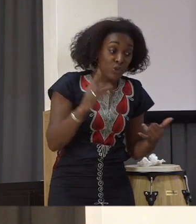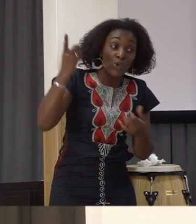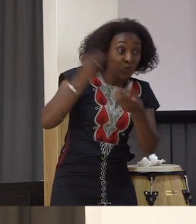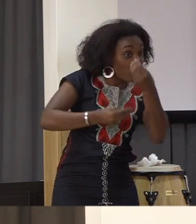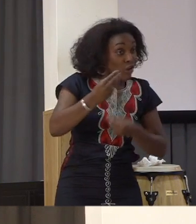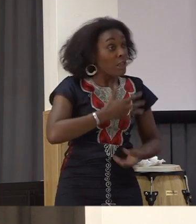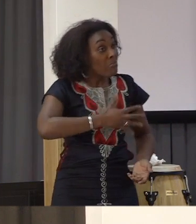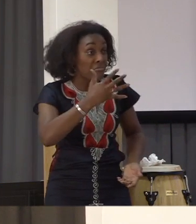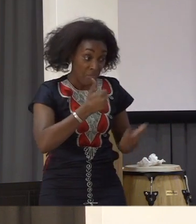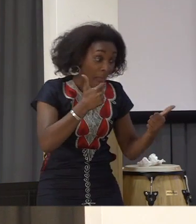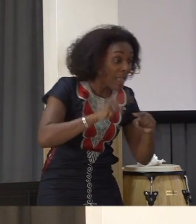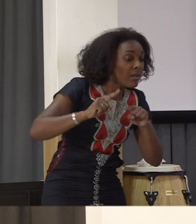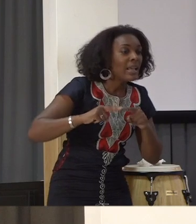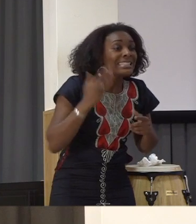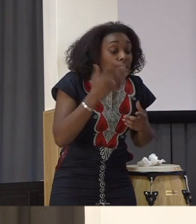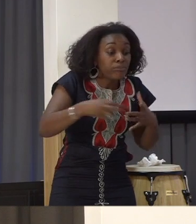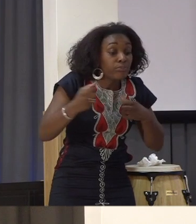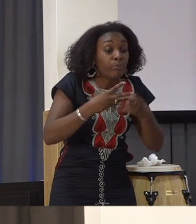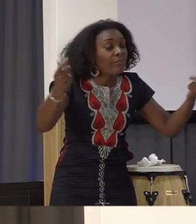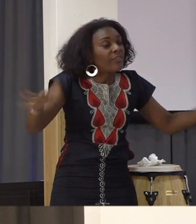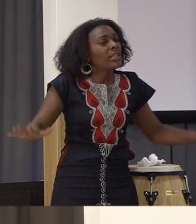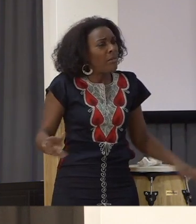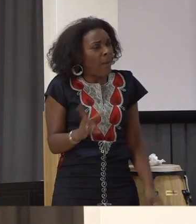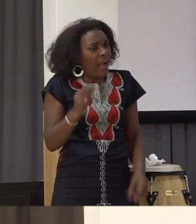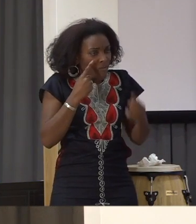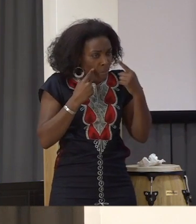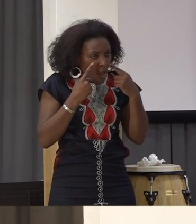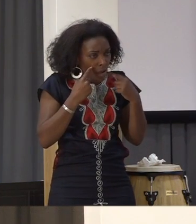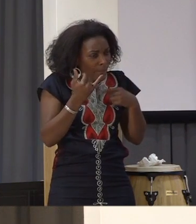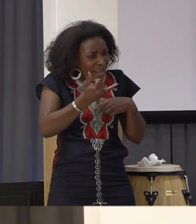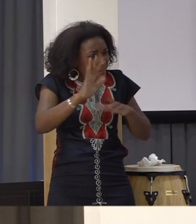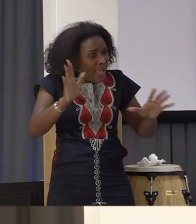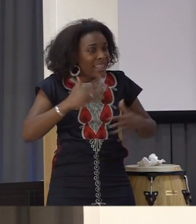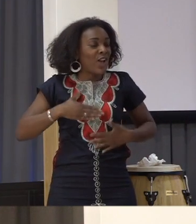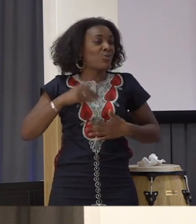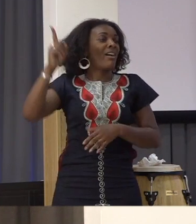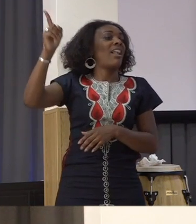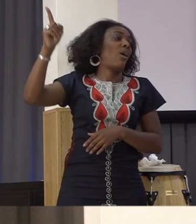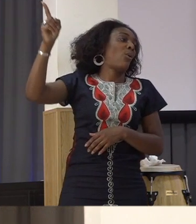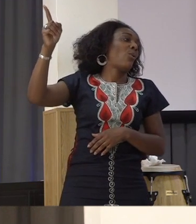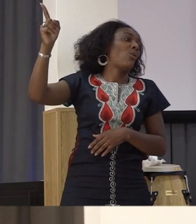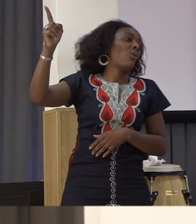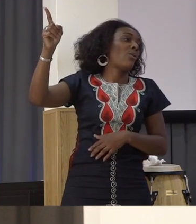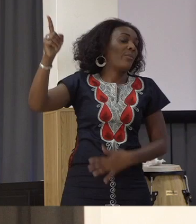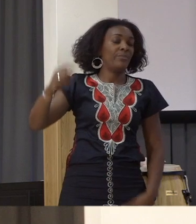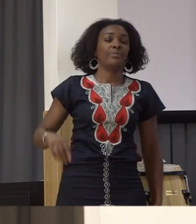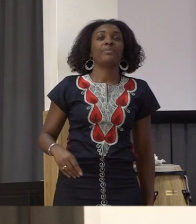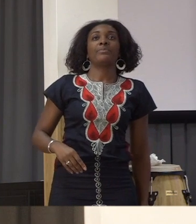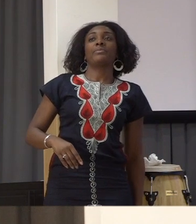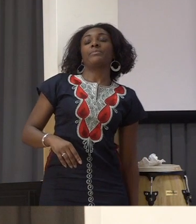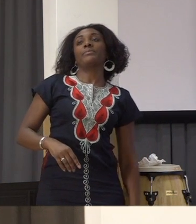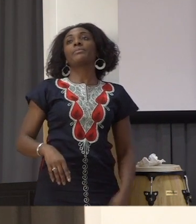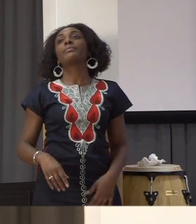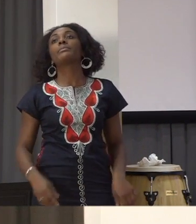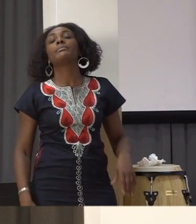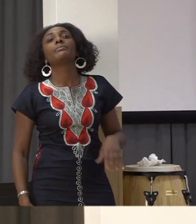terminer, 1 Pierre 4, 12, verset 13. 1 Pierre 4, chapitre 12, verset 13 dit ceci. « Bien-aimés, ne soyez pas surpris comme